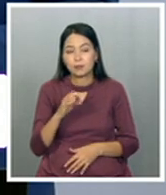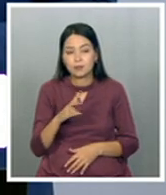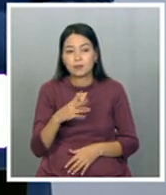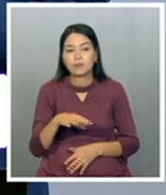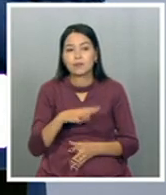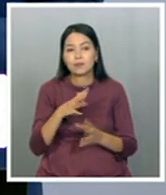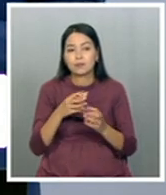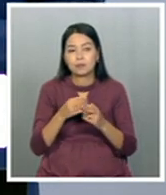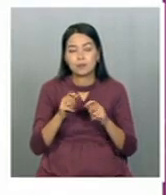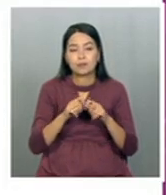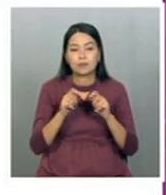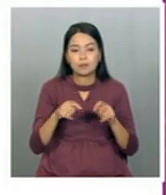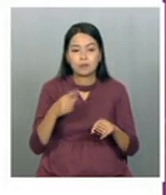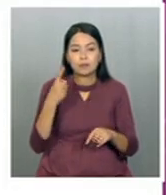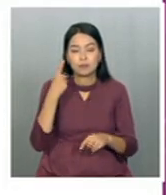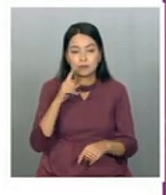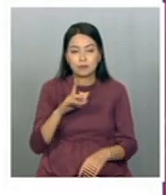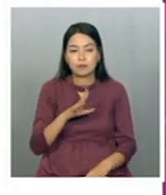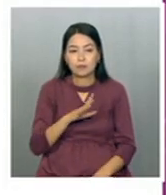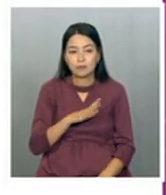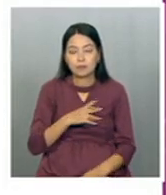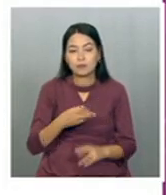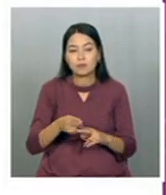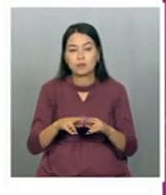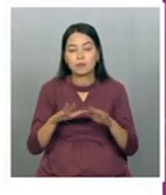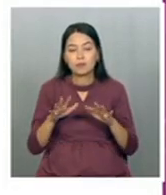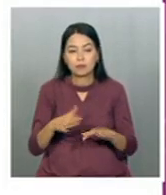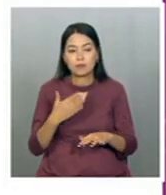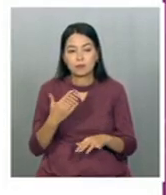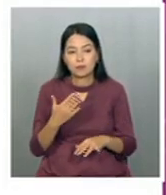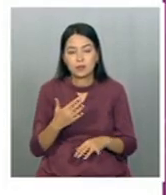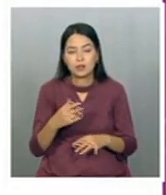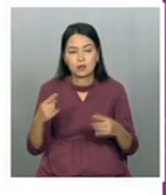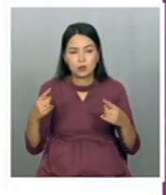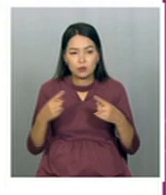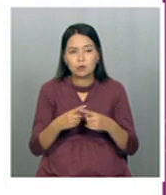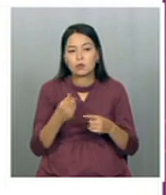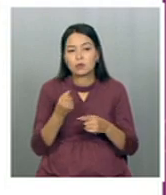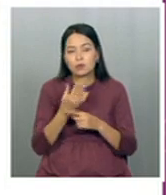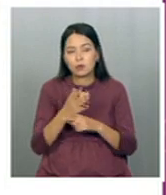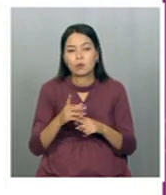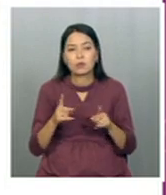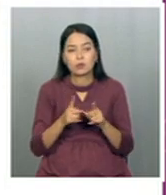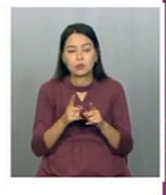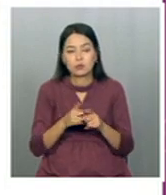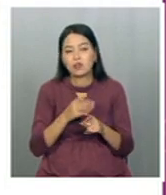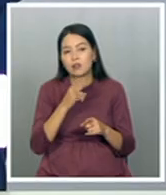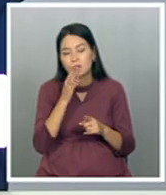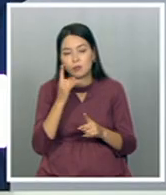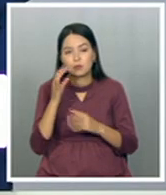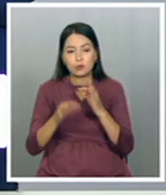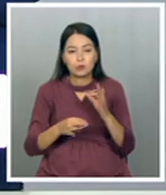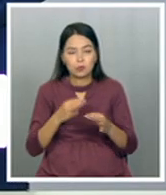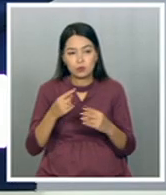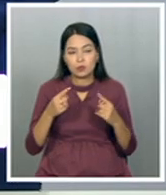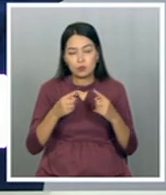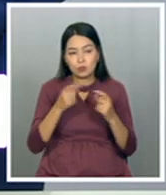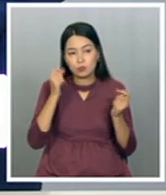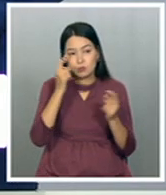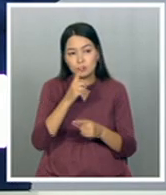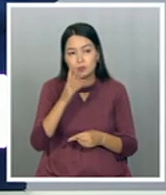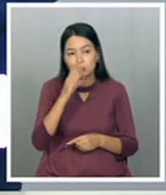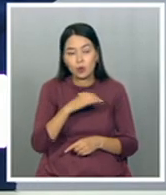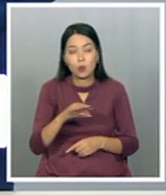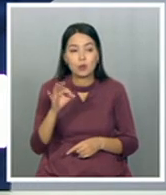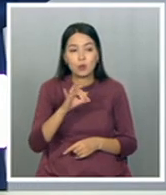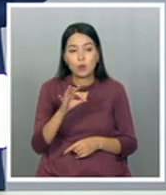серіктері басынан өткізген болатын. Яғни бұл жерде біз белдеулік уақыттың қаншалықты маңызды екенін түсіне аламыз. Нөлдік меридиан.